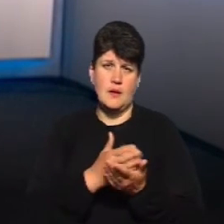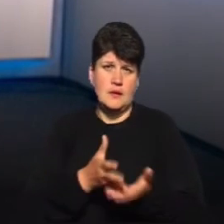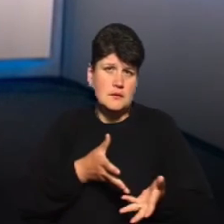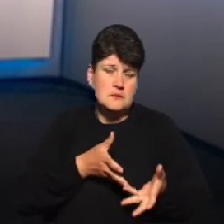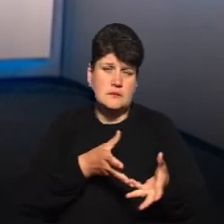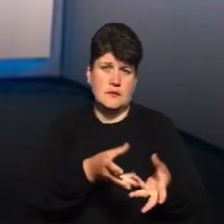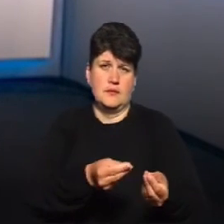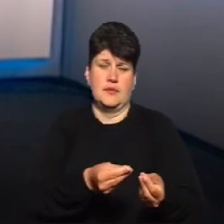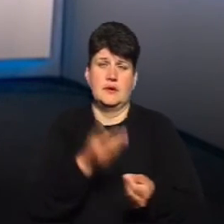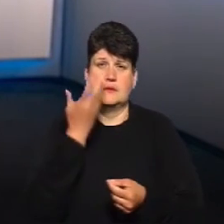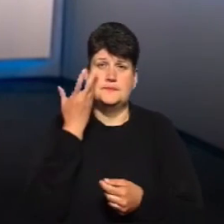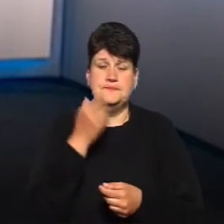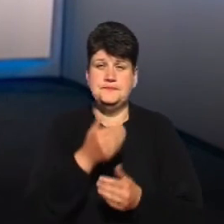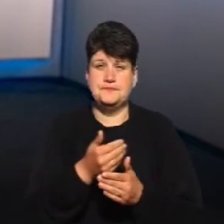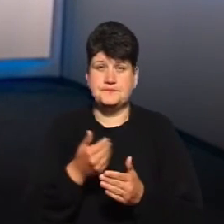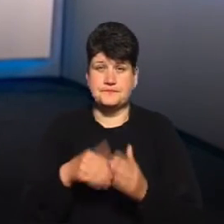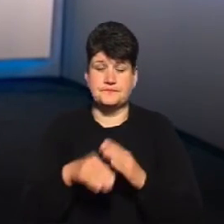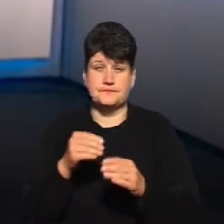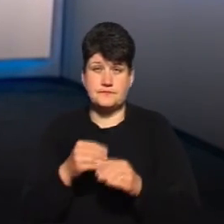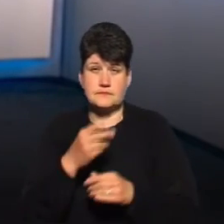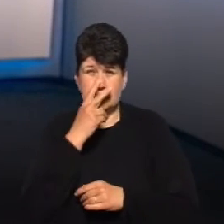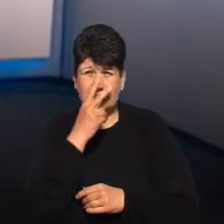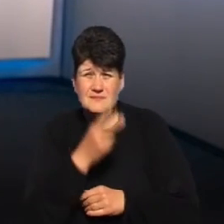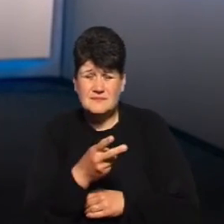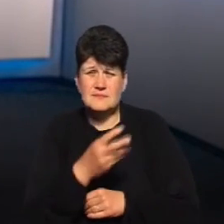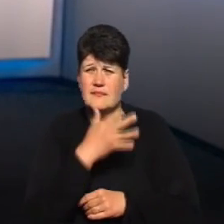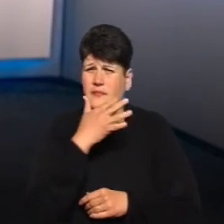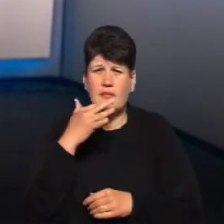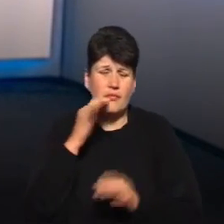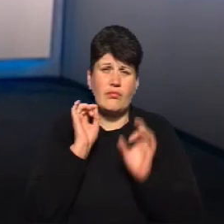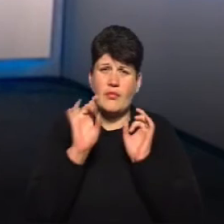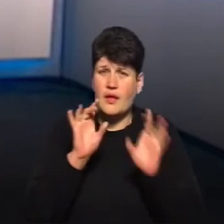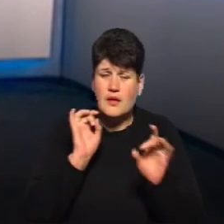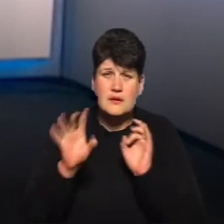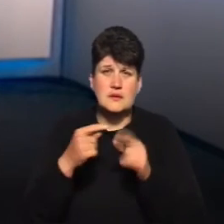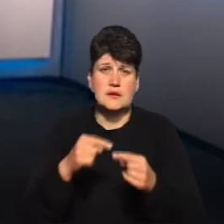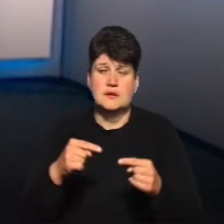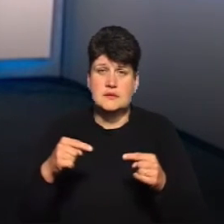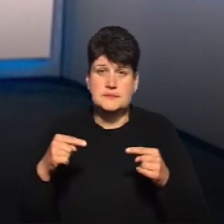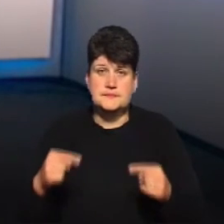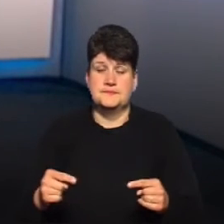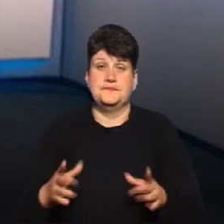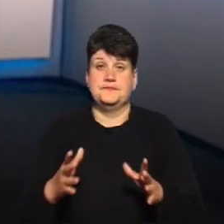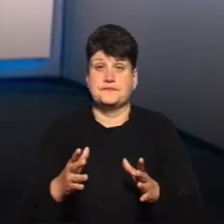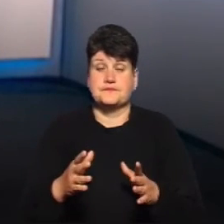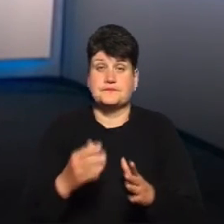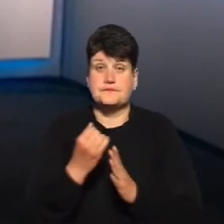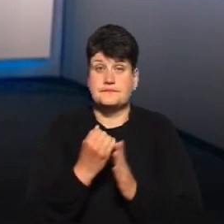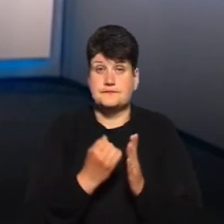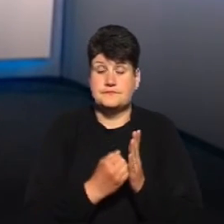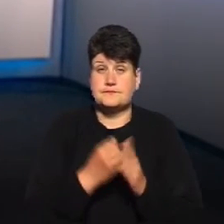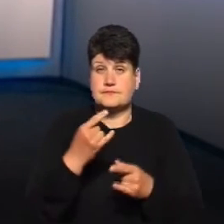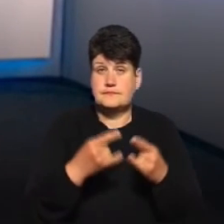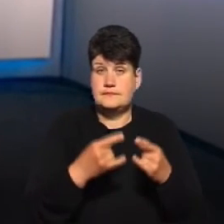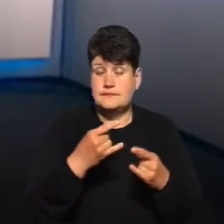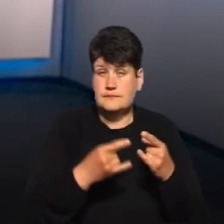час передвиборчої кампанії, ми дуже бачимо багато реклами, і не тільки під час виборчої кампанії, так, коли на певні телеканали належать тим чи